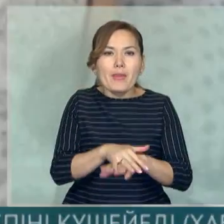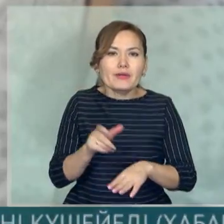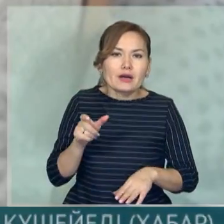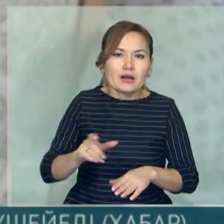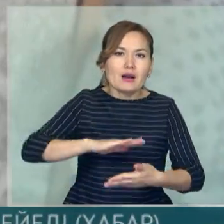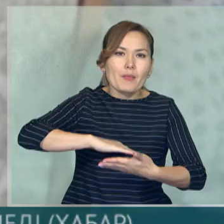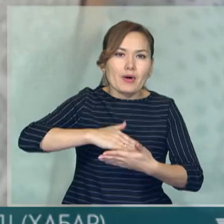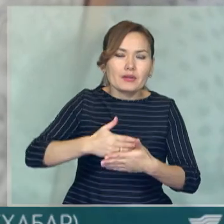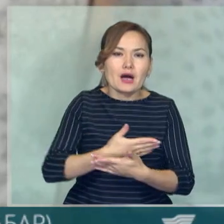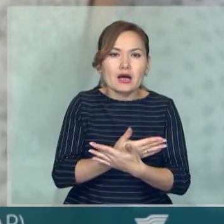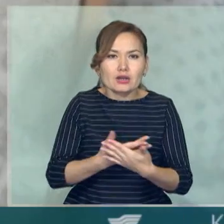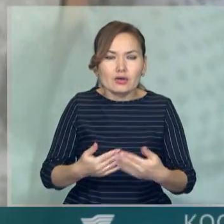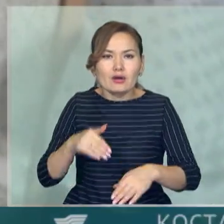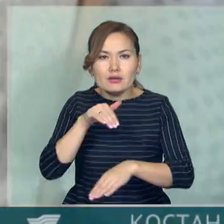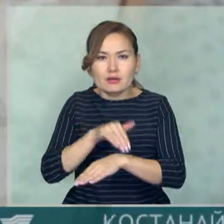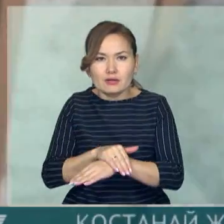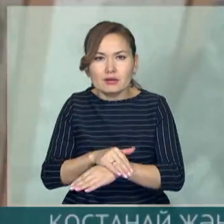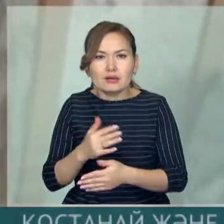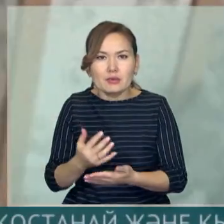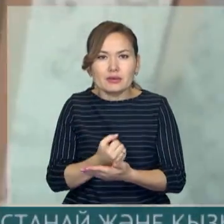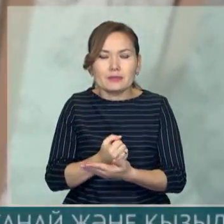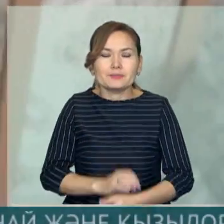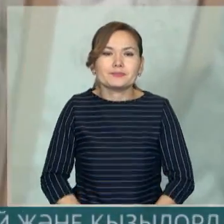ноутбук, модем сияқты айғақ заттар табылды.